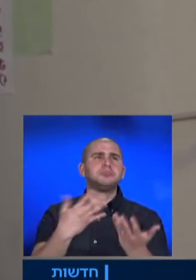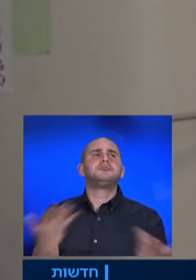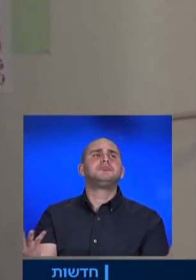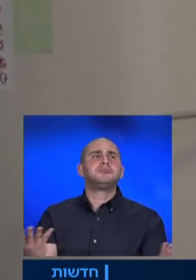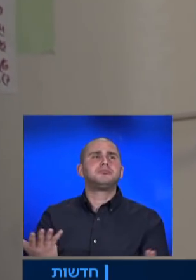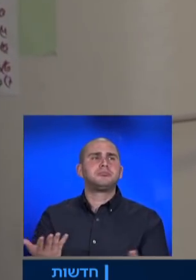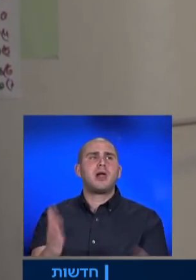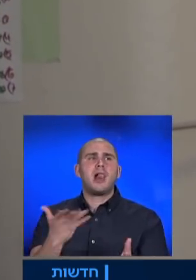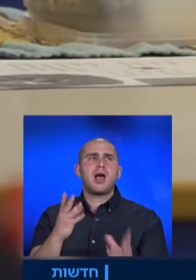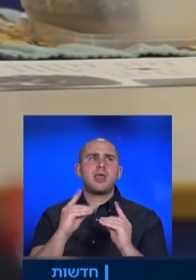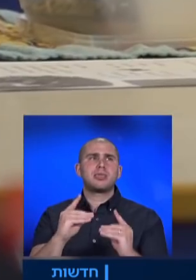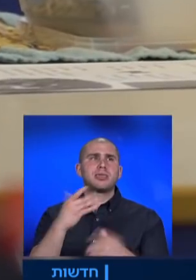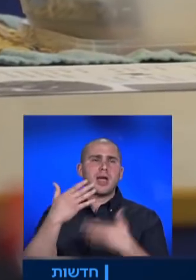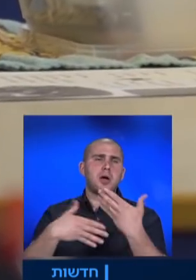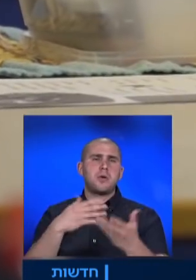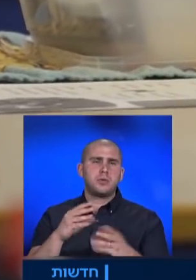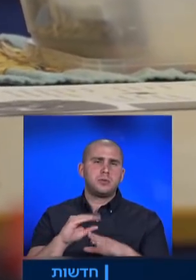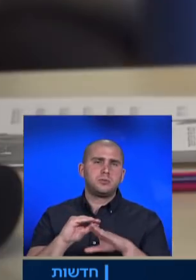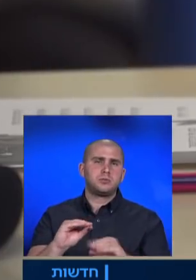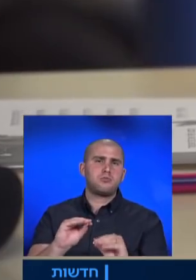לאן הדרך מובילה אותנו.